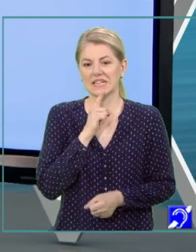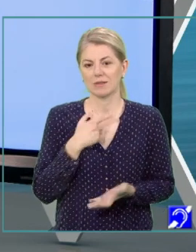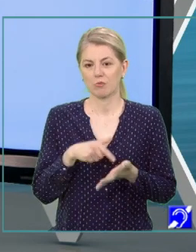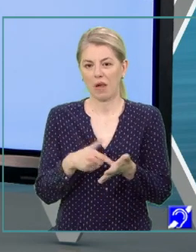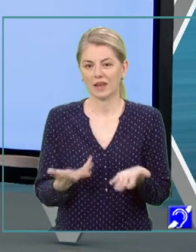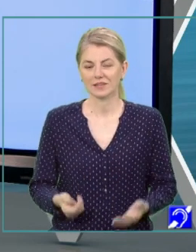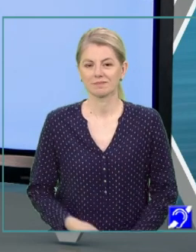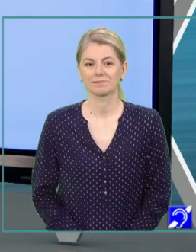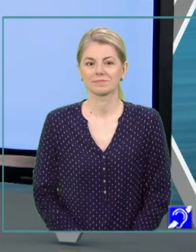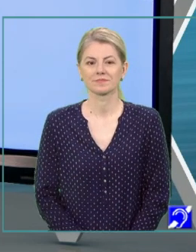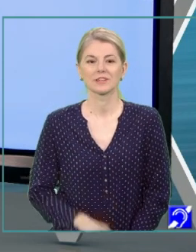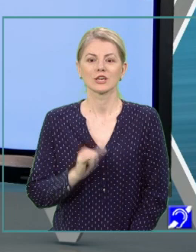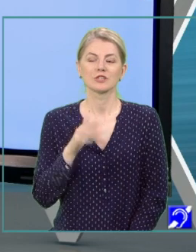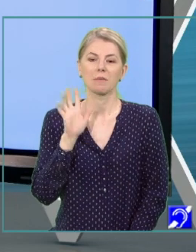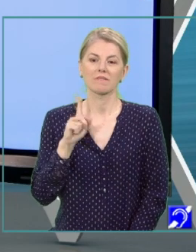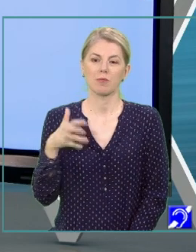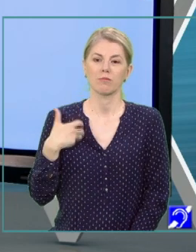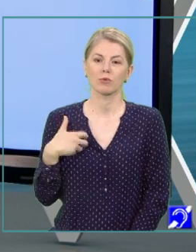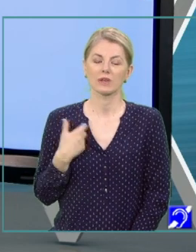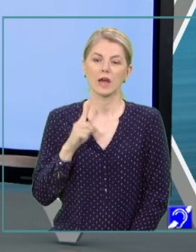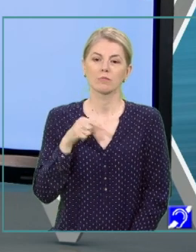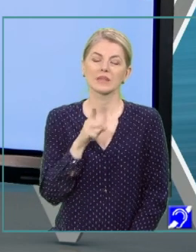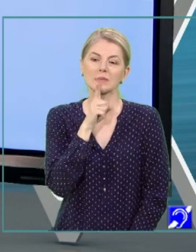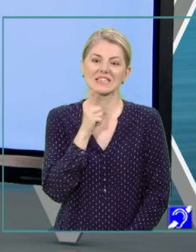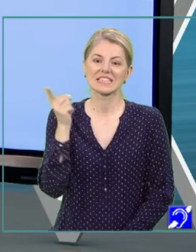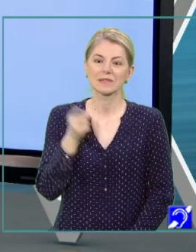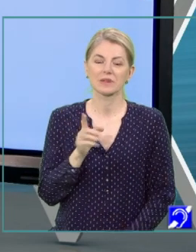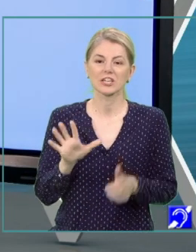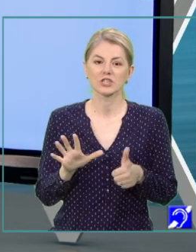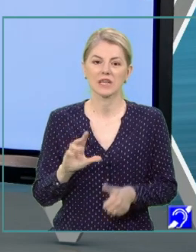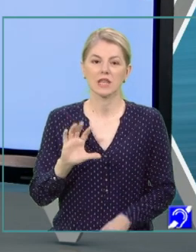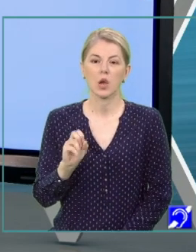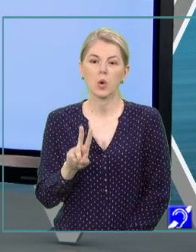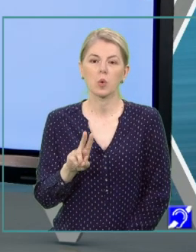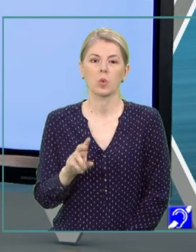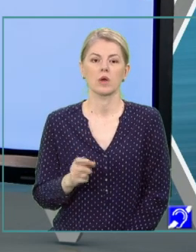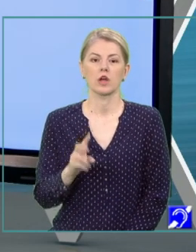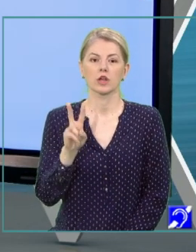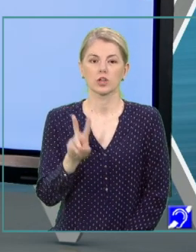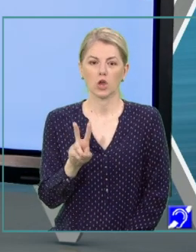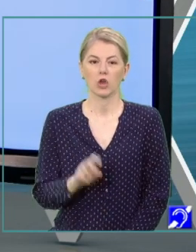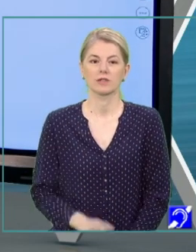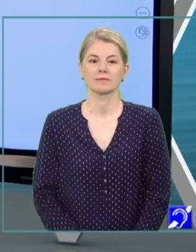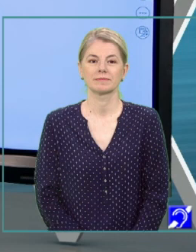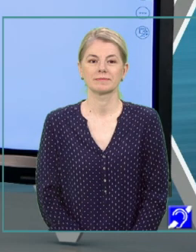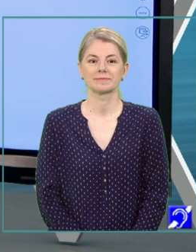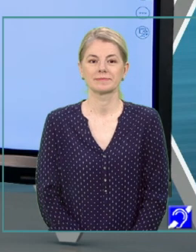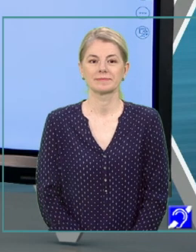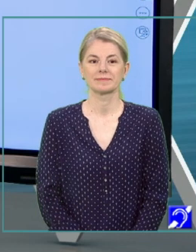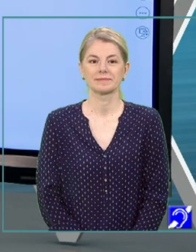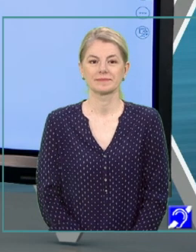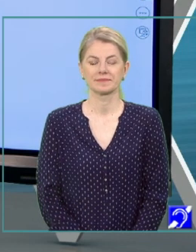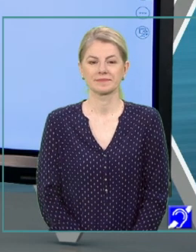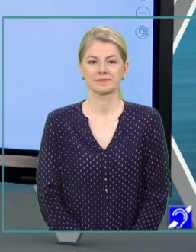Și mai avem încă o bucurie, că putem să simplificăm un 6. mai putem să simplificăm 2